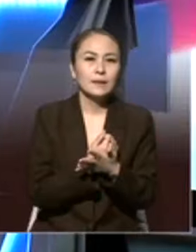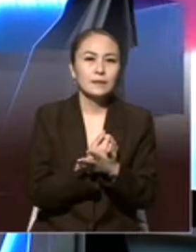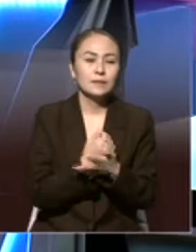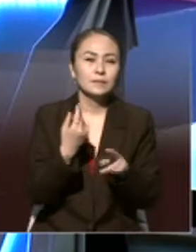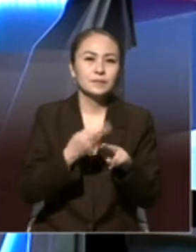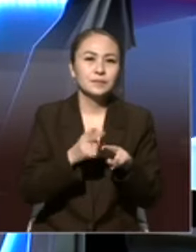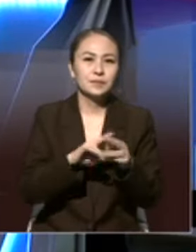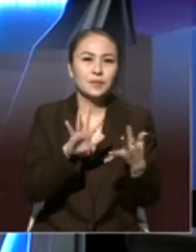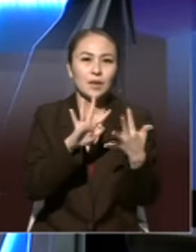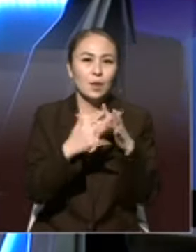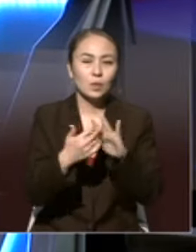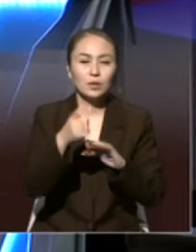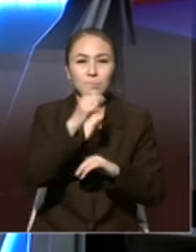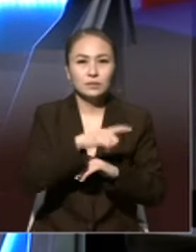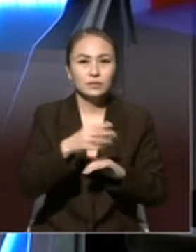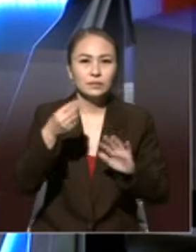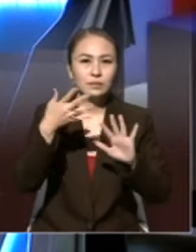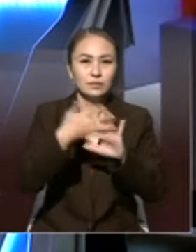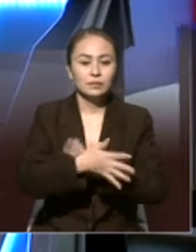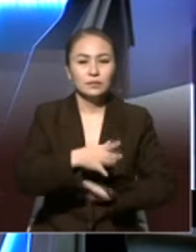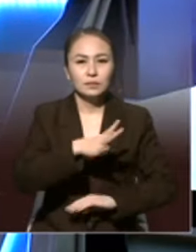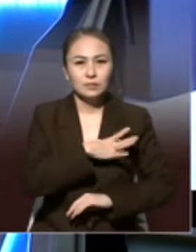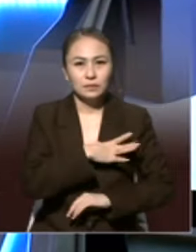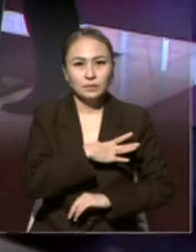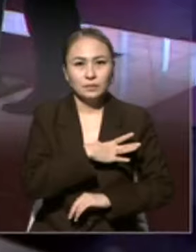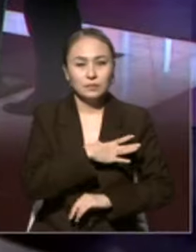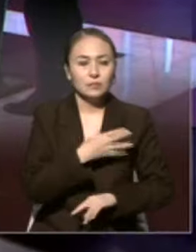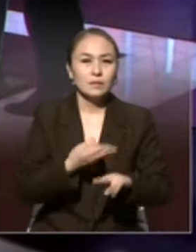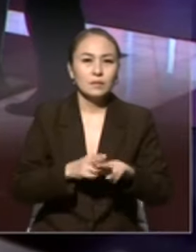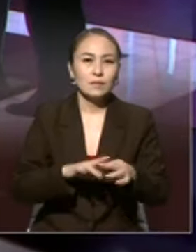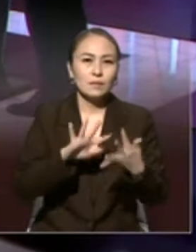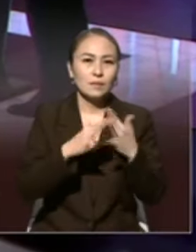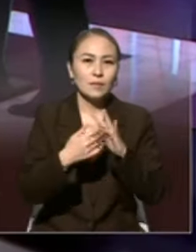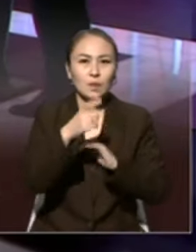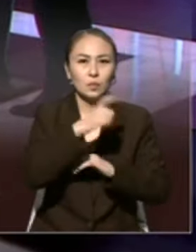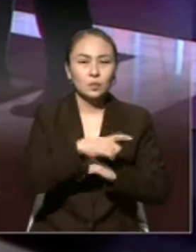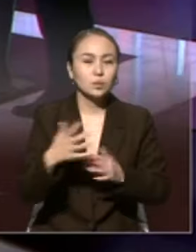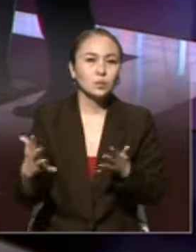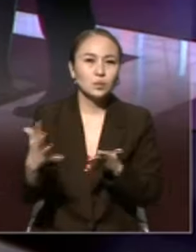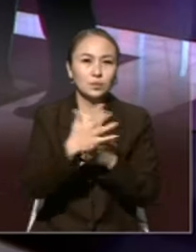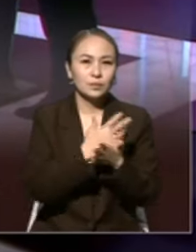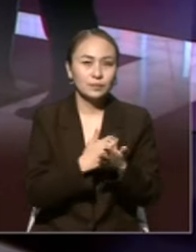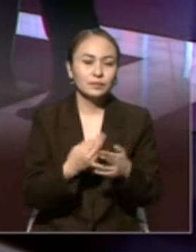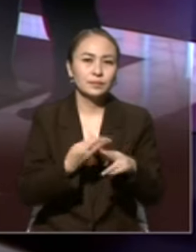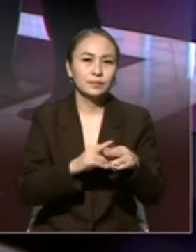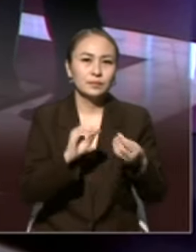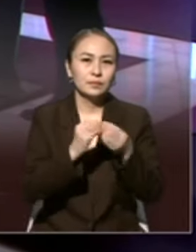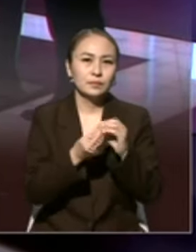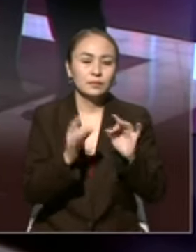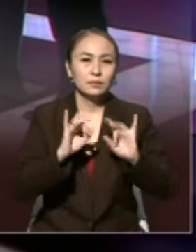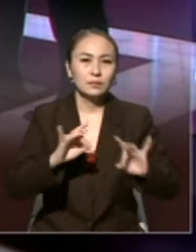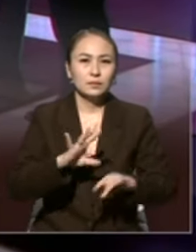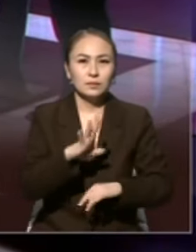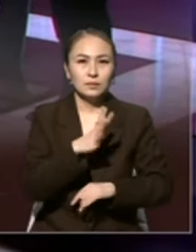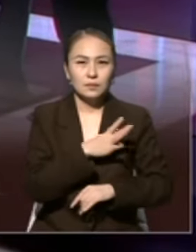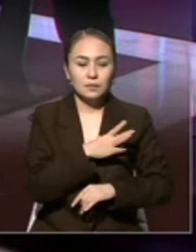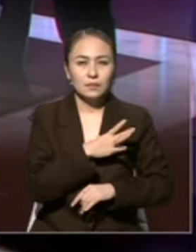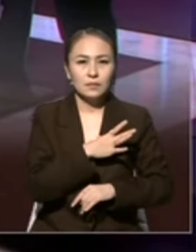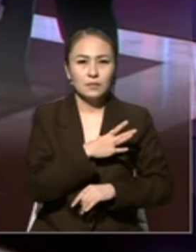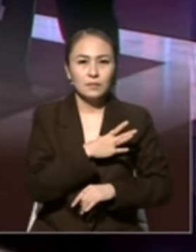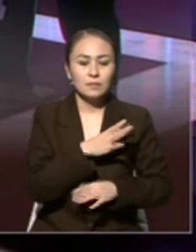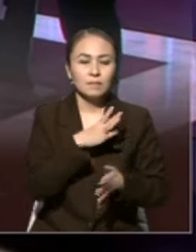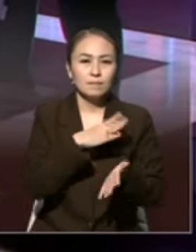сол ауылдың азаматтарын жұмсап қойғанда ақшасын төлемеген. Бұл сол ауылдың азаматтар бізге келген кезде жиналып, бізге сол мәселесін айтып кетті. Біз де құзырлы